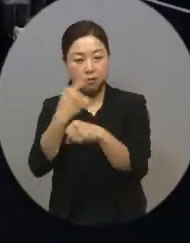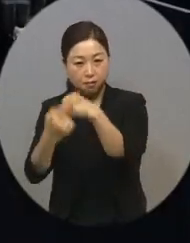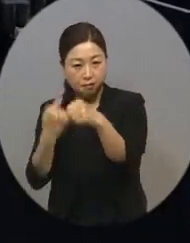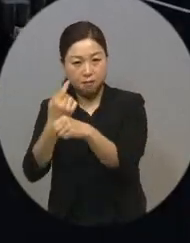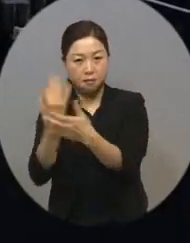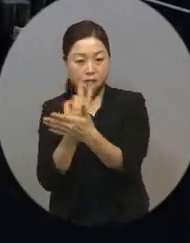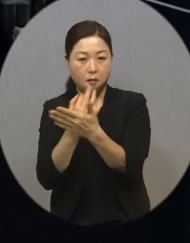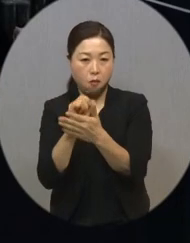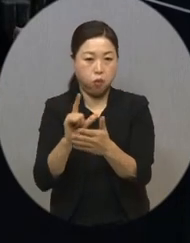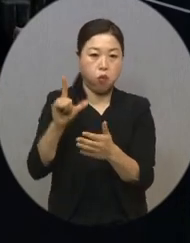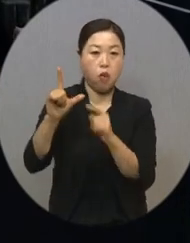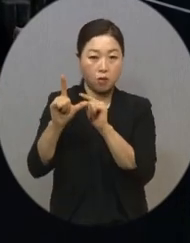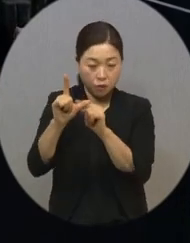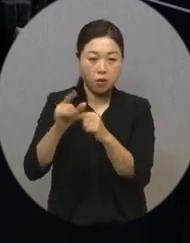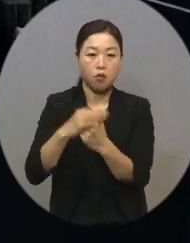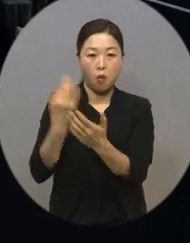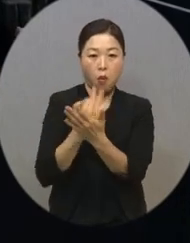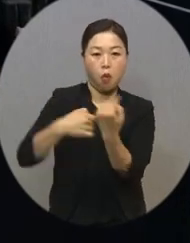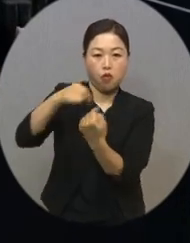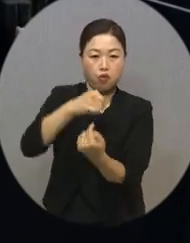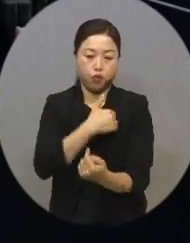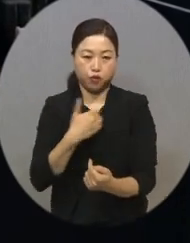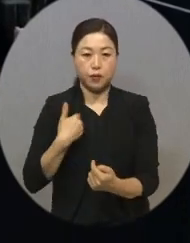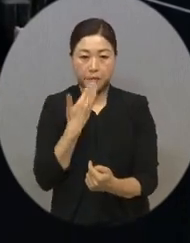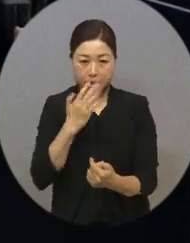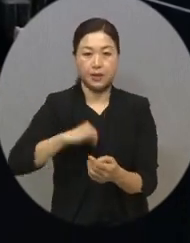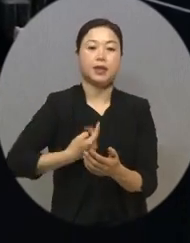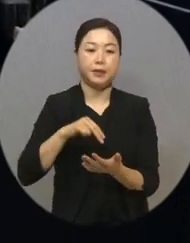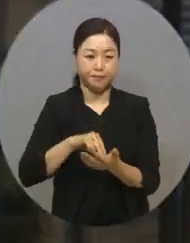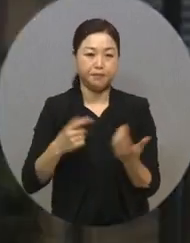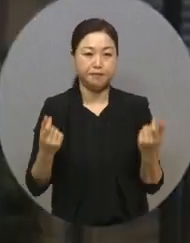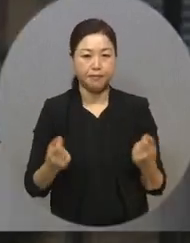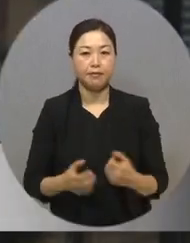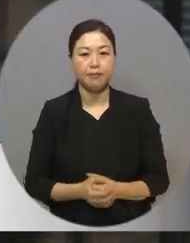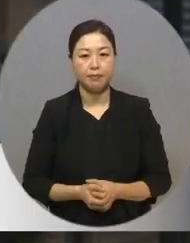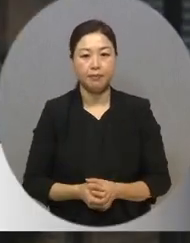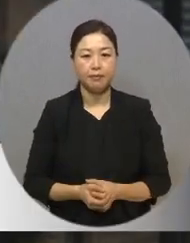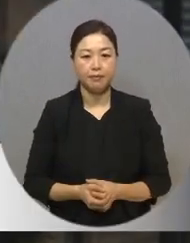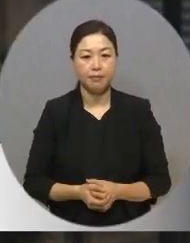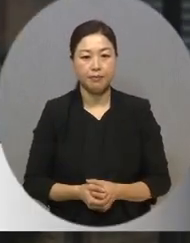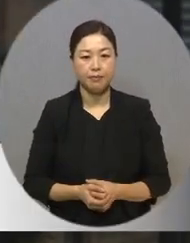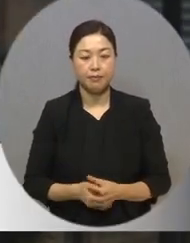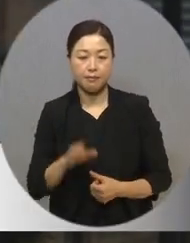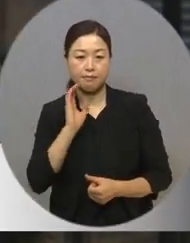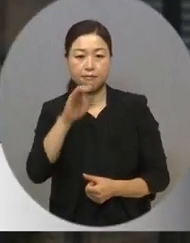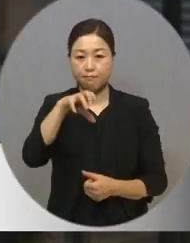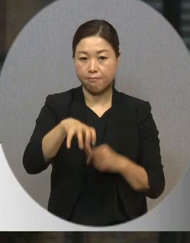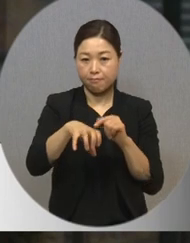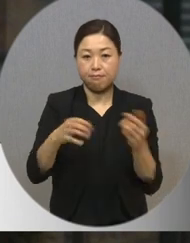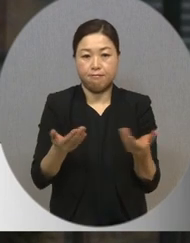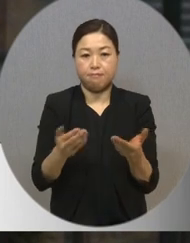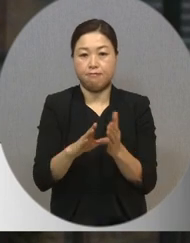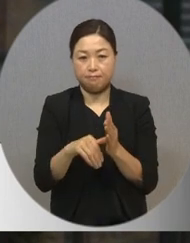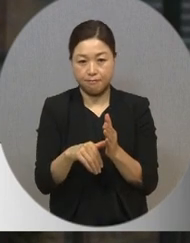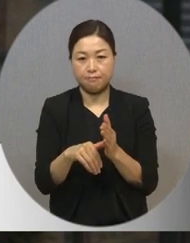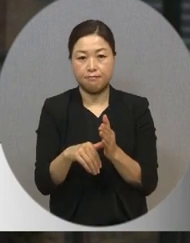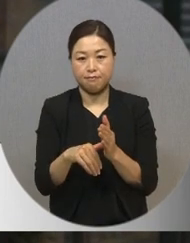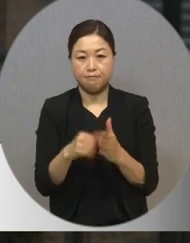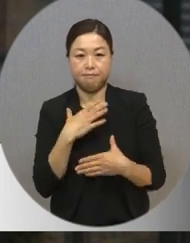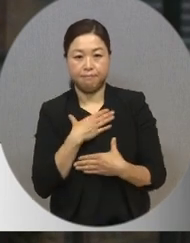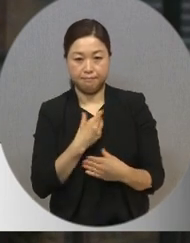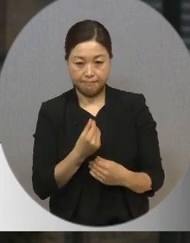올라 수익금만으로 운영이 가능할 만큼 자립한 상태입니다. 카페에서 일할 때는 좀